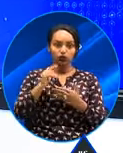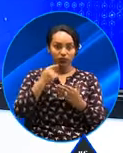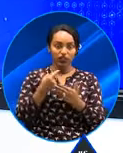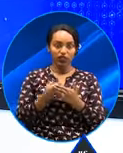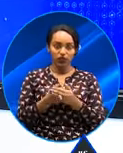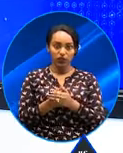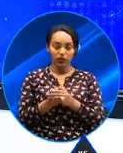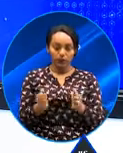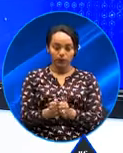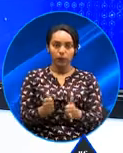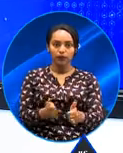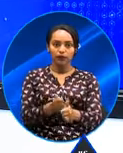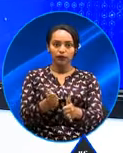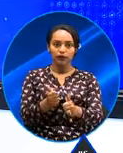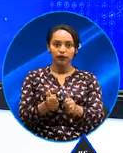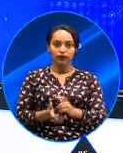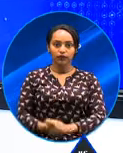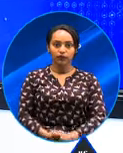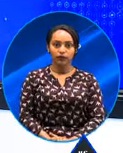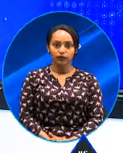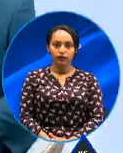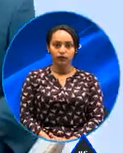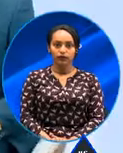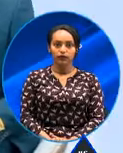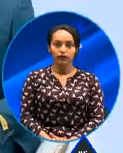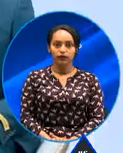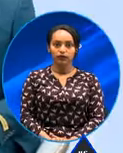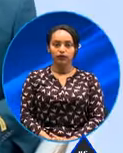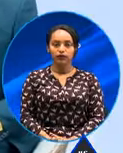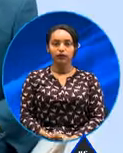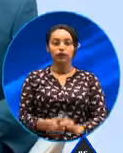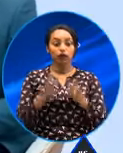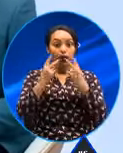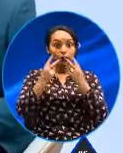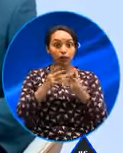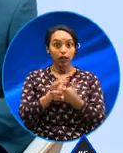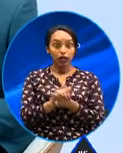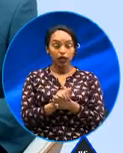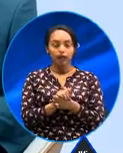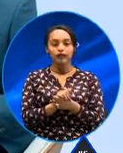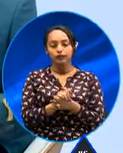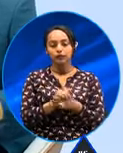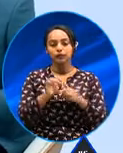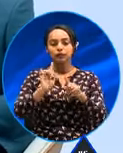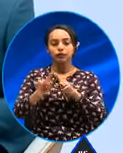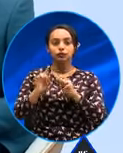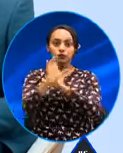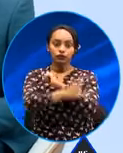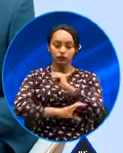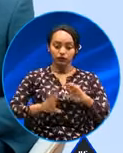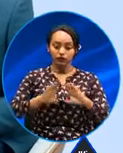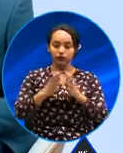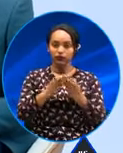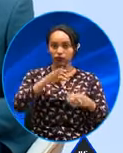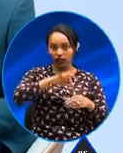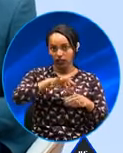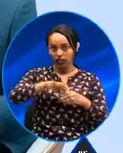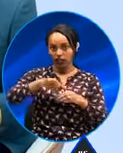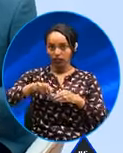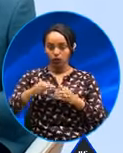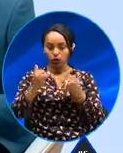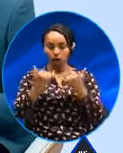ያደረሱንን መረጃ አብረን እንከታተል። አረንጓዴ አሻራን በሚመለከት በተለያዩ ሀገሪቱ ክፍሎች እየተከሉ